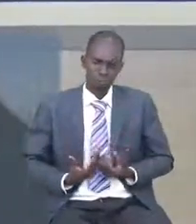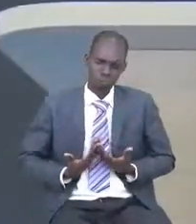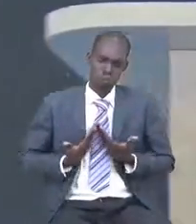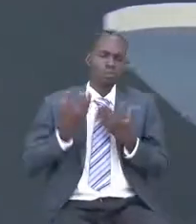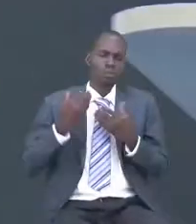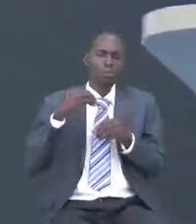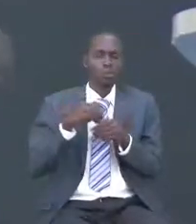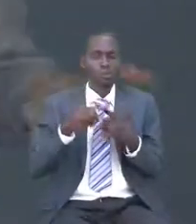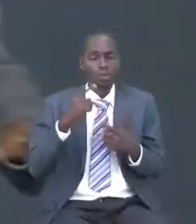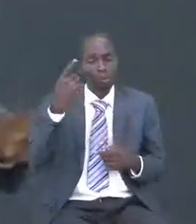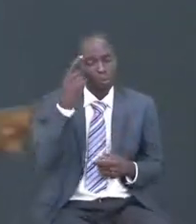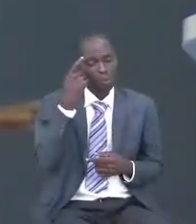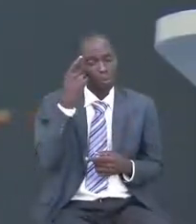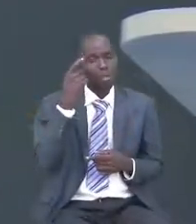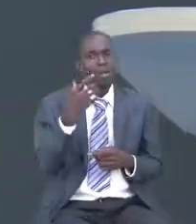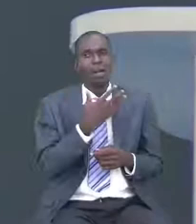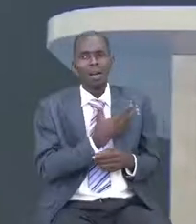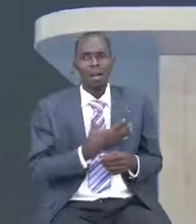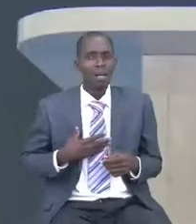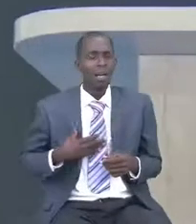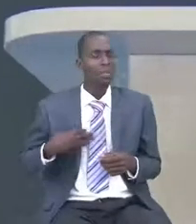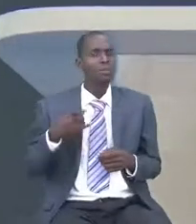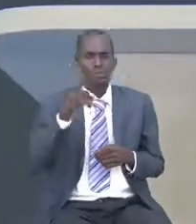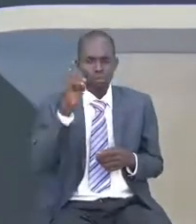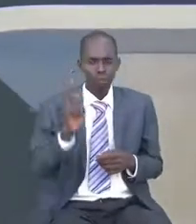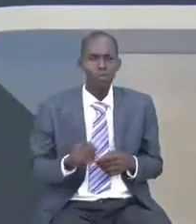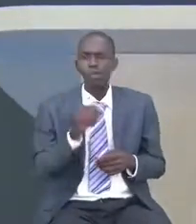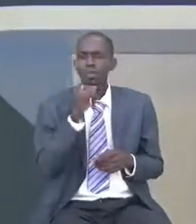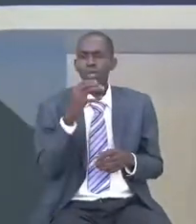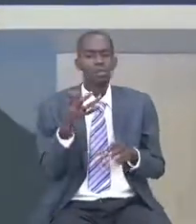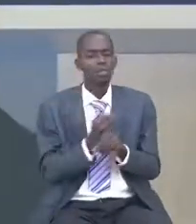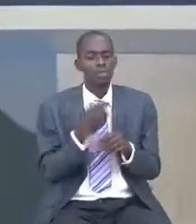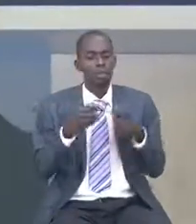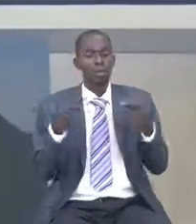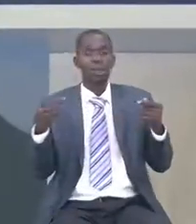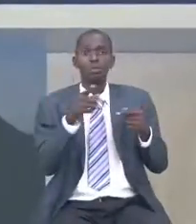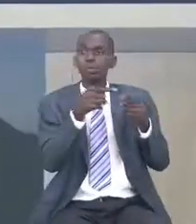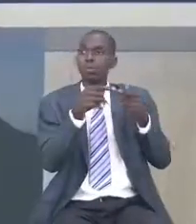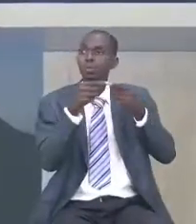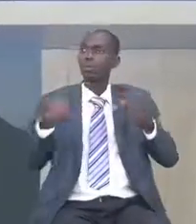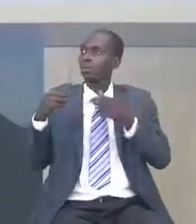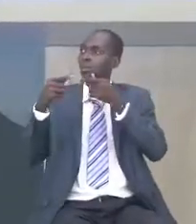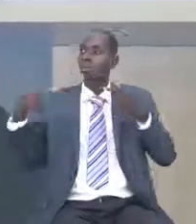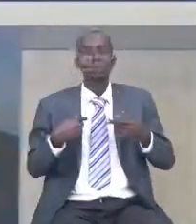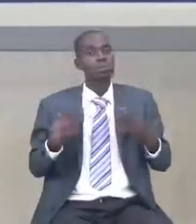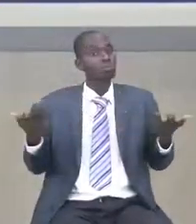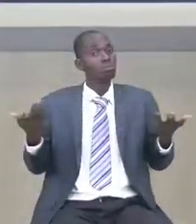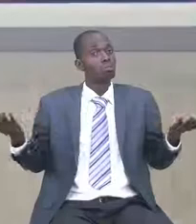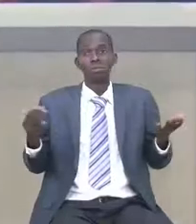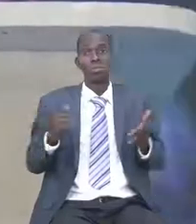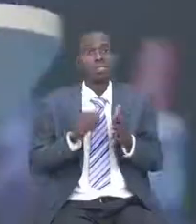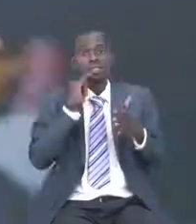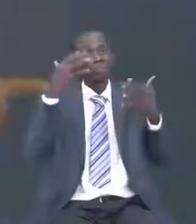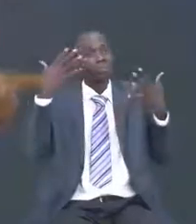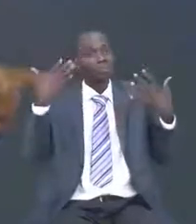dans l'écoulement avec le fleuve. Ne prends pas l'opposition comme si c'est terminé. Oh, c'est fini, dissous, je ne peux plus rien faire. Non, si